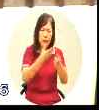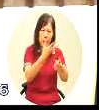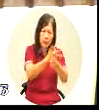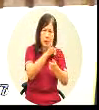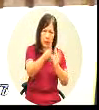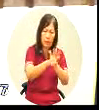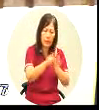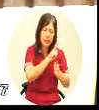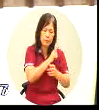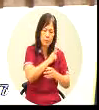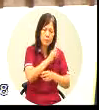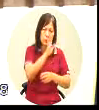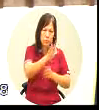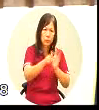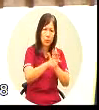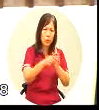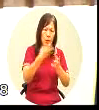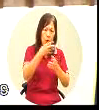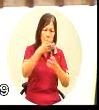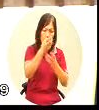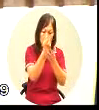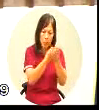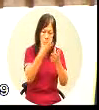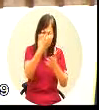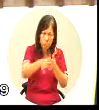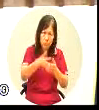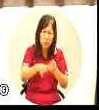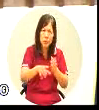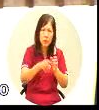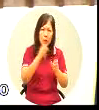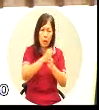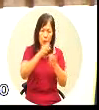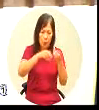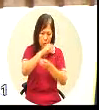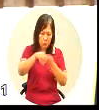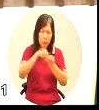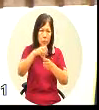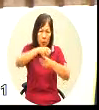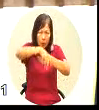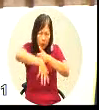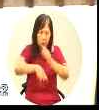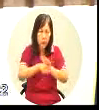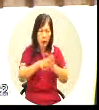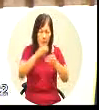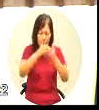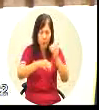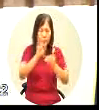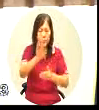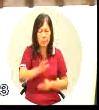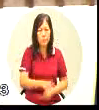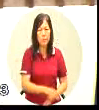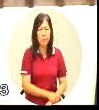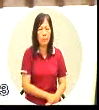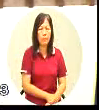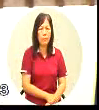个自宅它本身有它的蓄水供水的一个循环系统的这个规范哦。